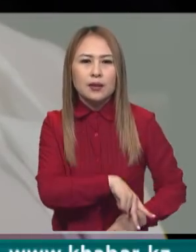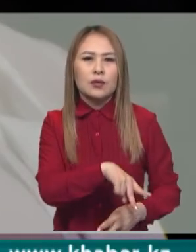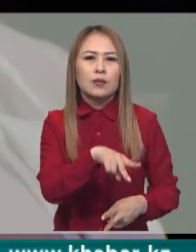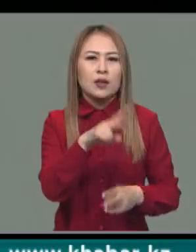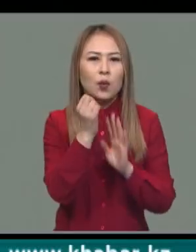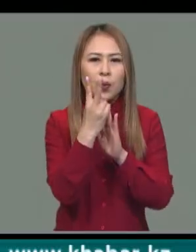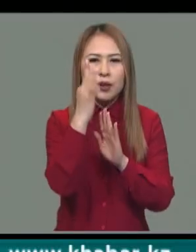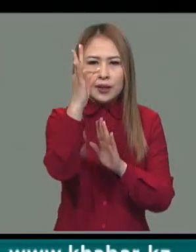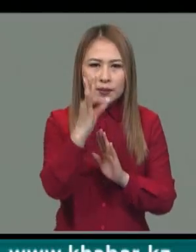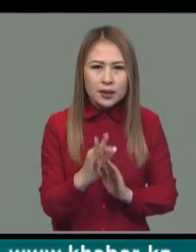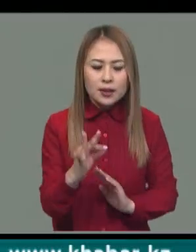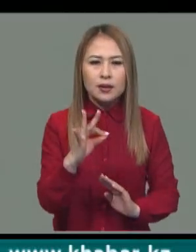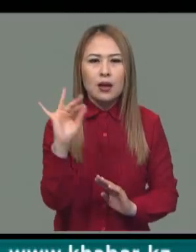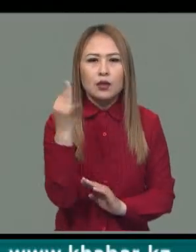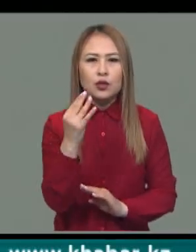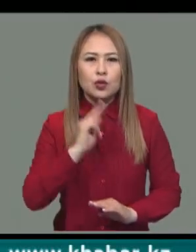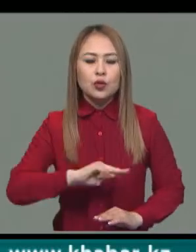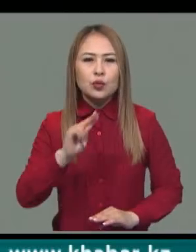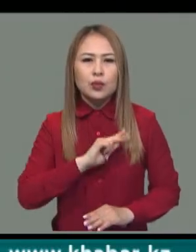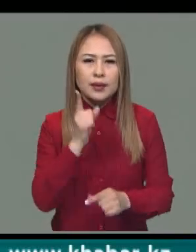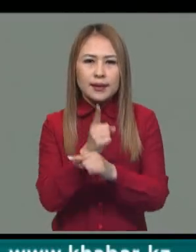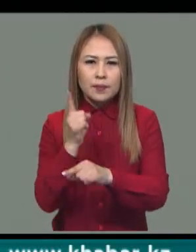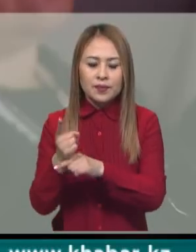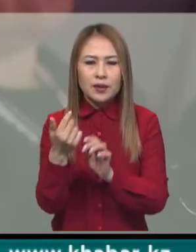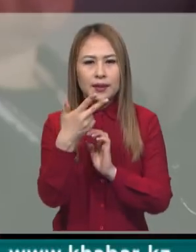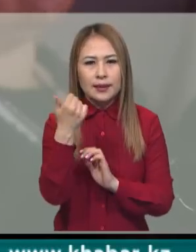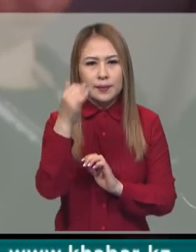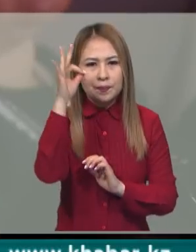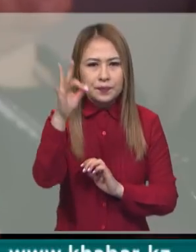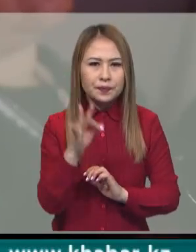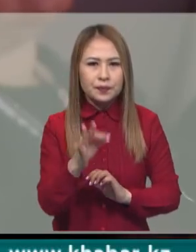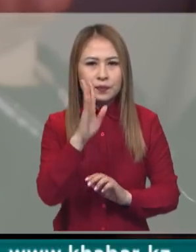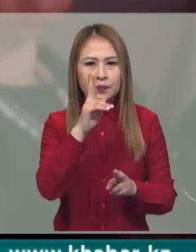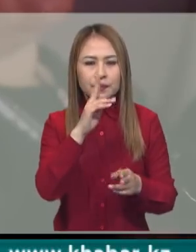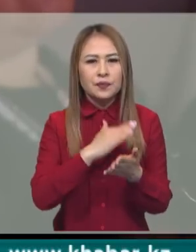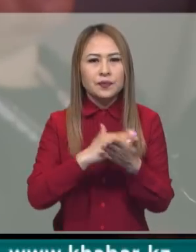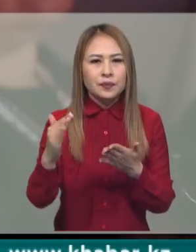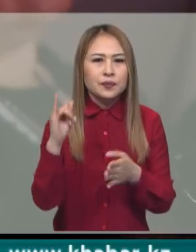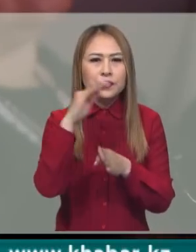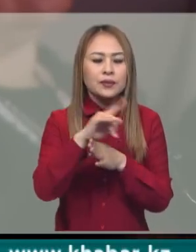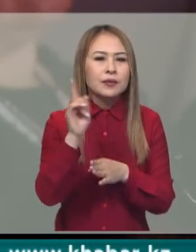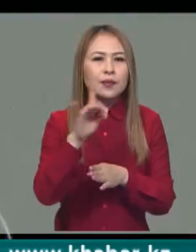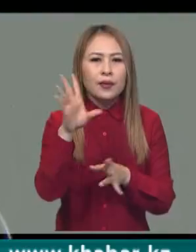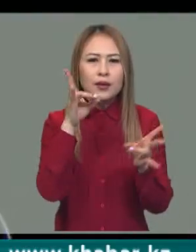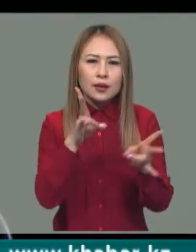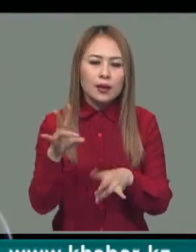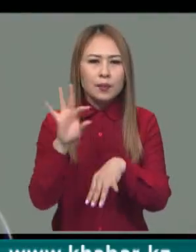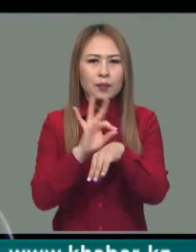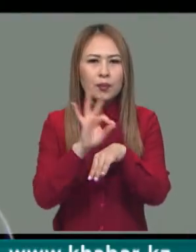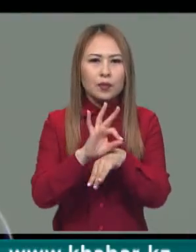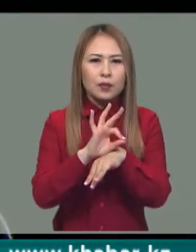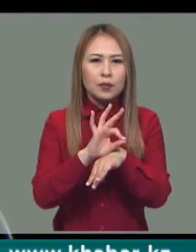еңбек өнімділігі 12%-ке, ал тиімді жұмыс істеуі 31%-ға жоғары болады. Бұған қоса олардың сырқаттану